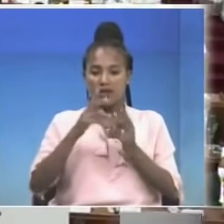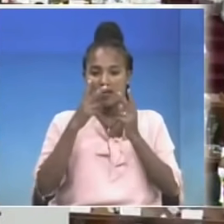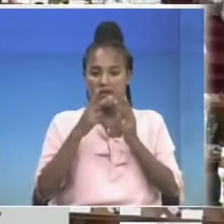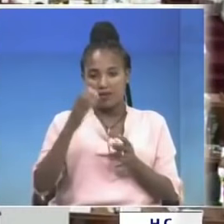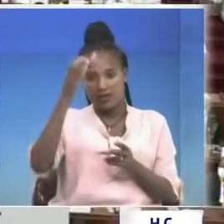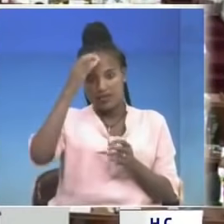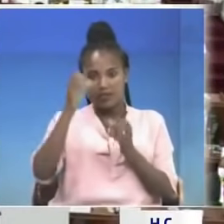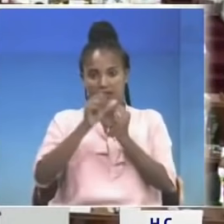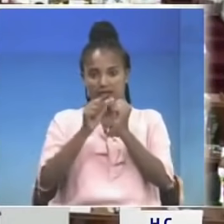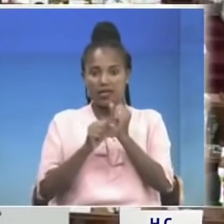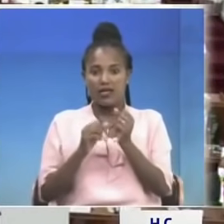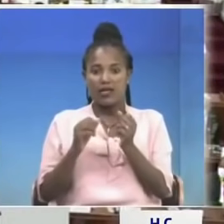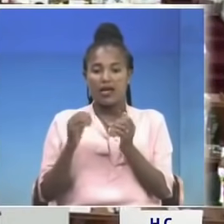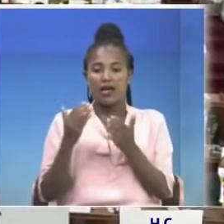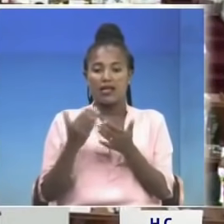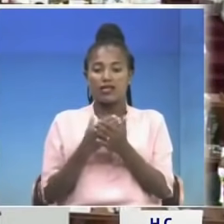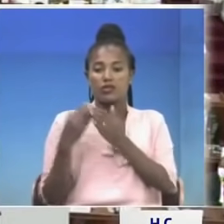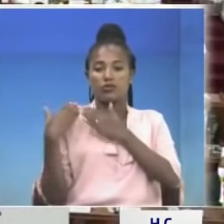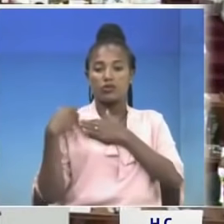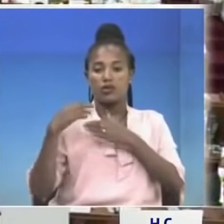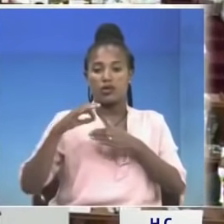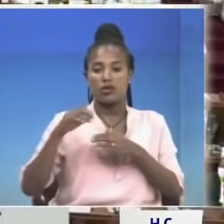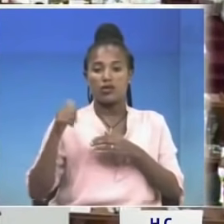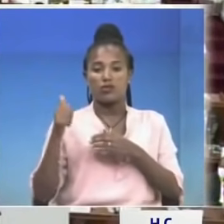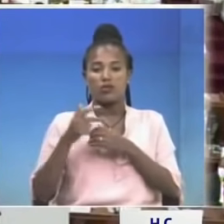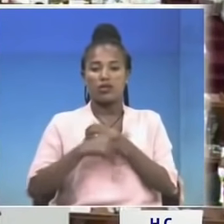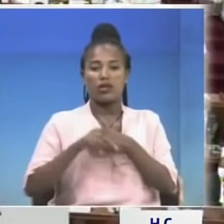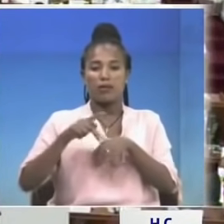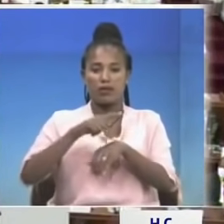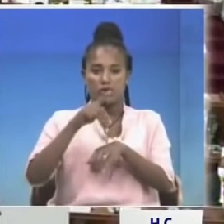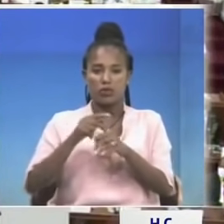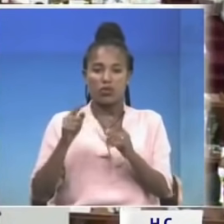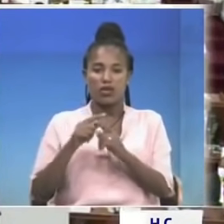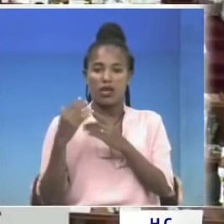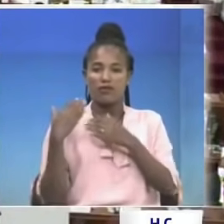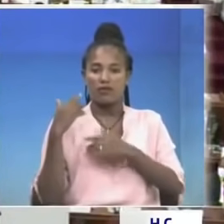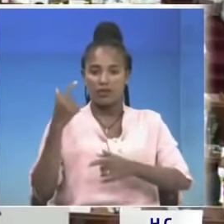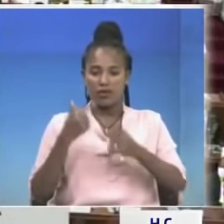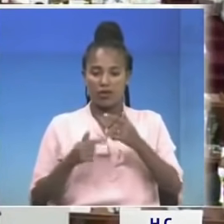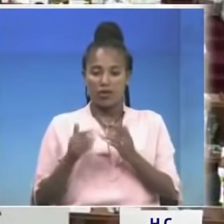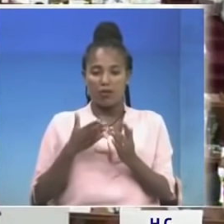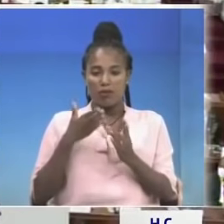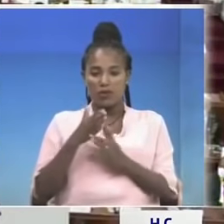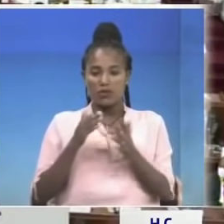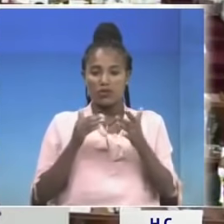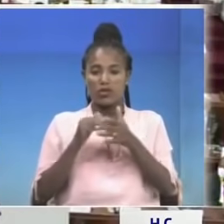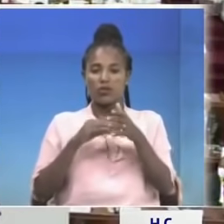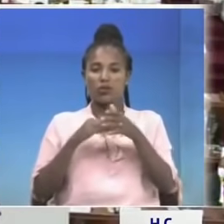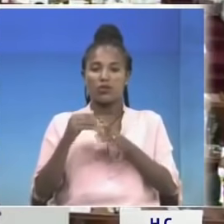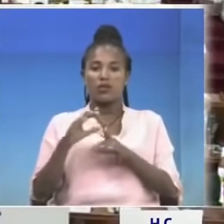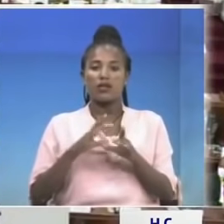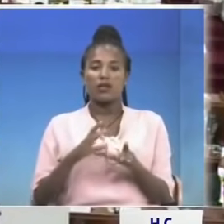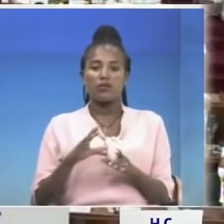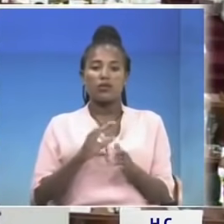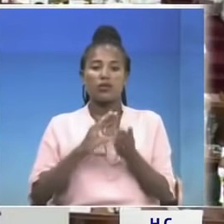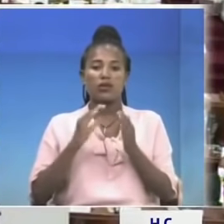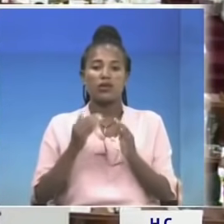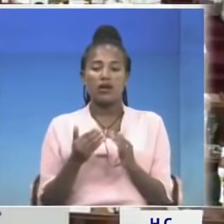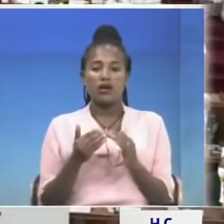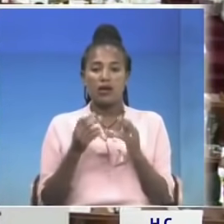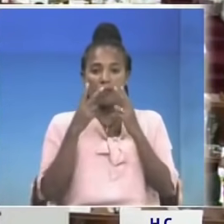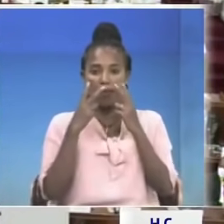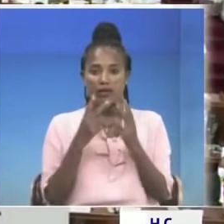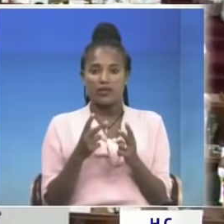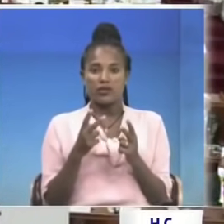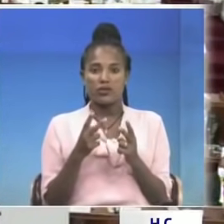የመንግስት ምስረታ አዳዲስ ሹመቶችን ያዩበት፣ ሌሎች የፖለቲካ ፓርቲዎችንም ወደ ኃላፊነት መጥተው የበኩላቸውን ድርሻ እንዲወጡ የተደረገበት ሁኔታ